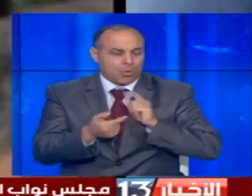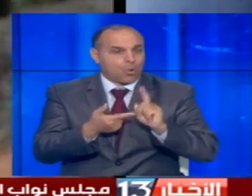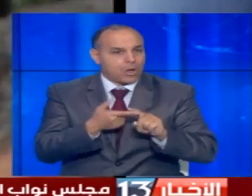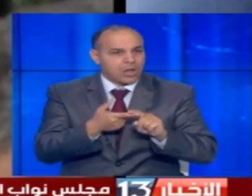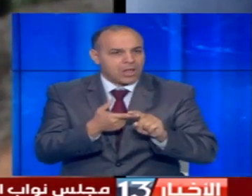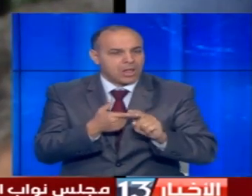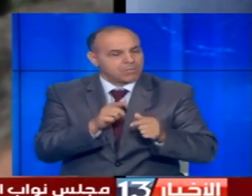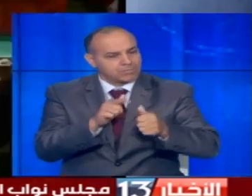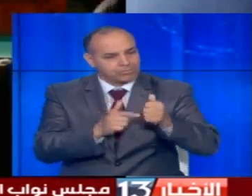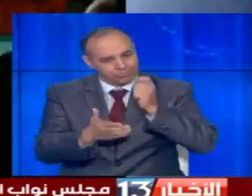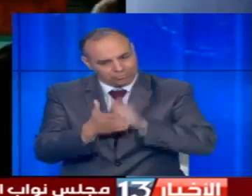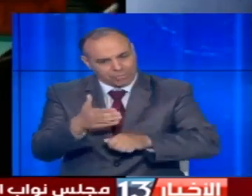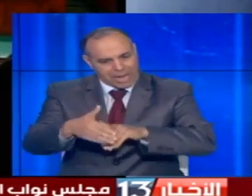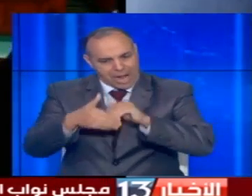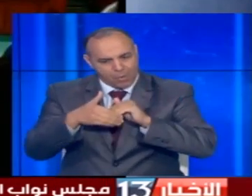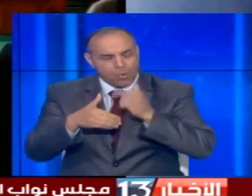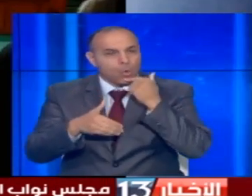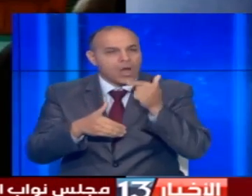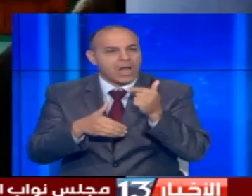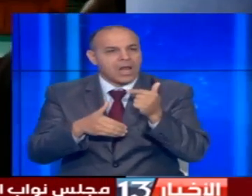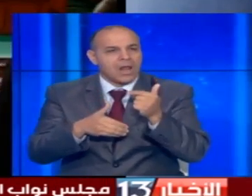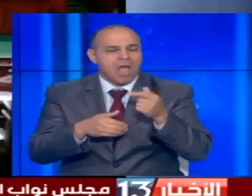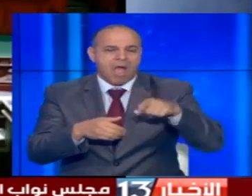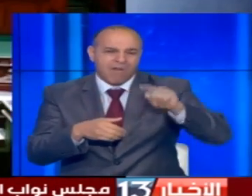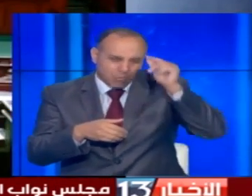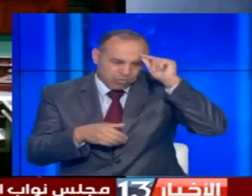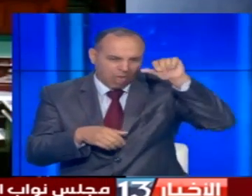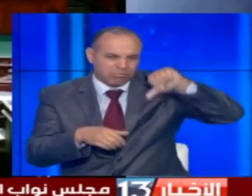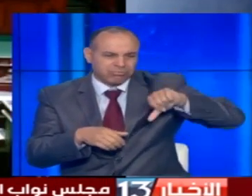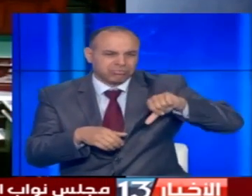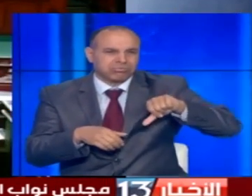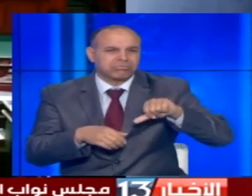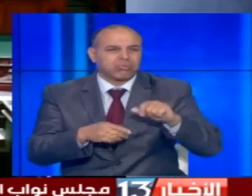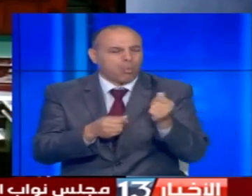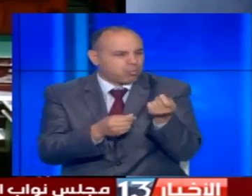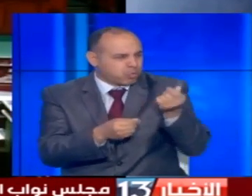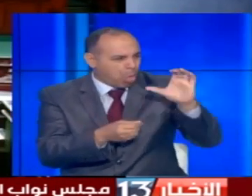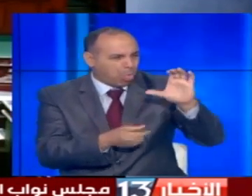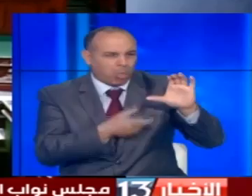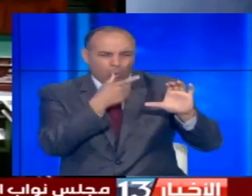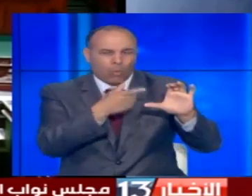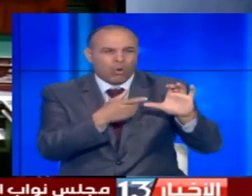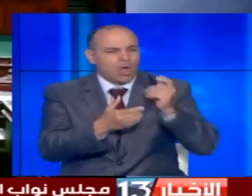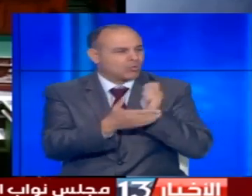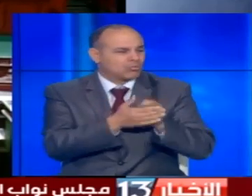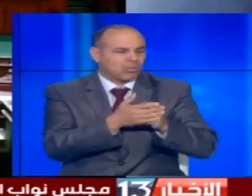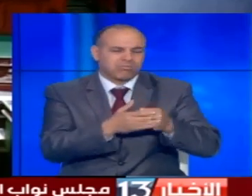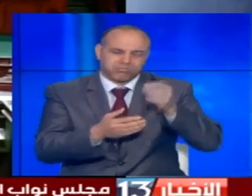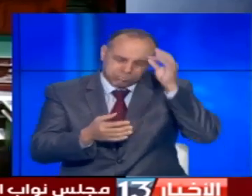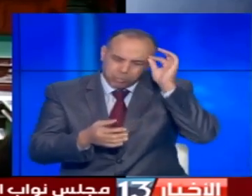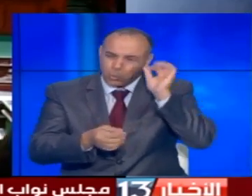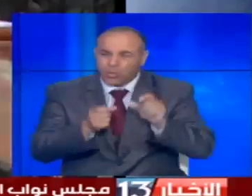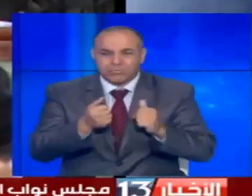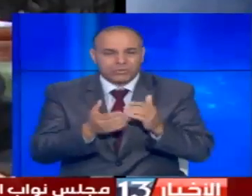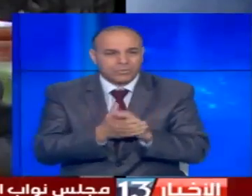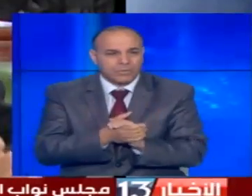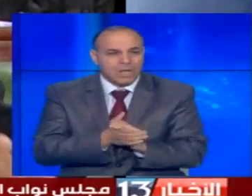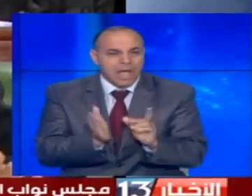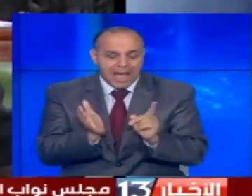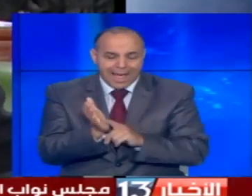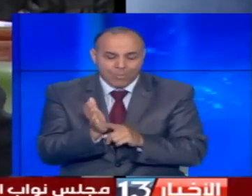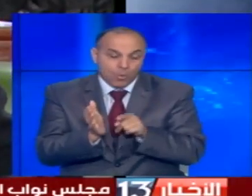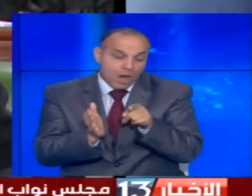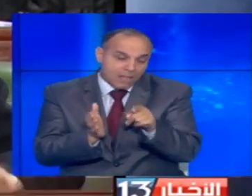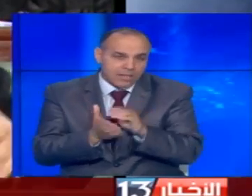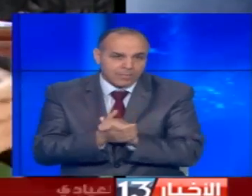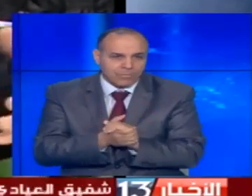ذات امتياز جبائي في ظل انهيار الدينار وارتفاع نسبه التضخم وتدهور القدره الشرائيه للمواطن المشروع في حد ذاته